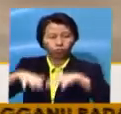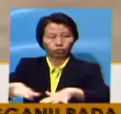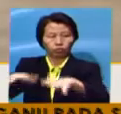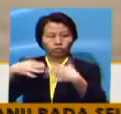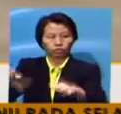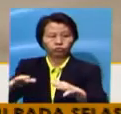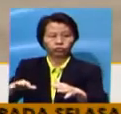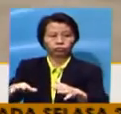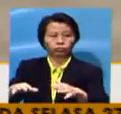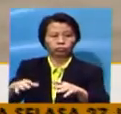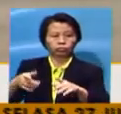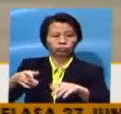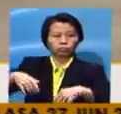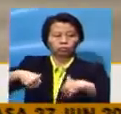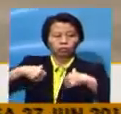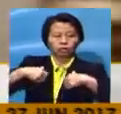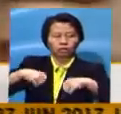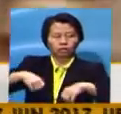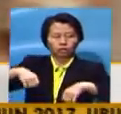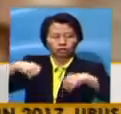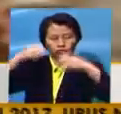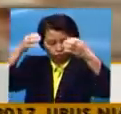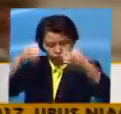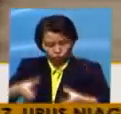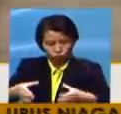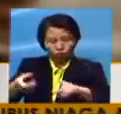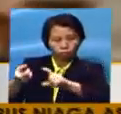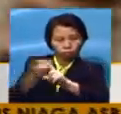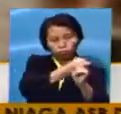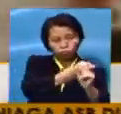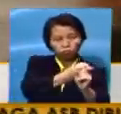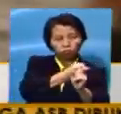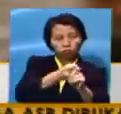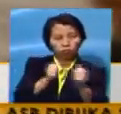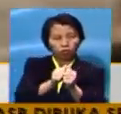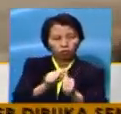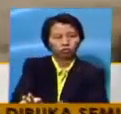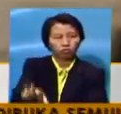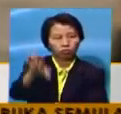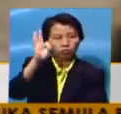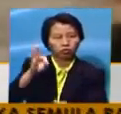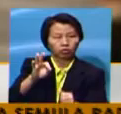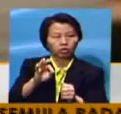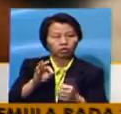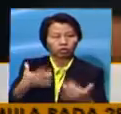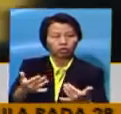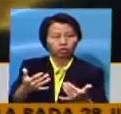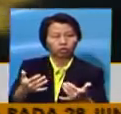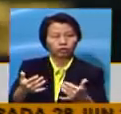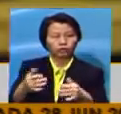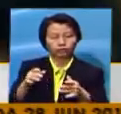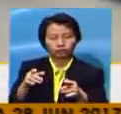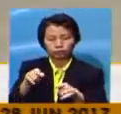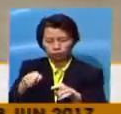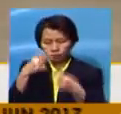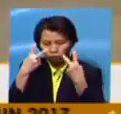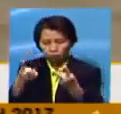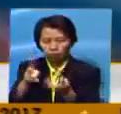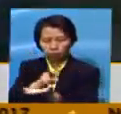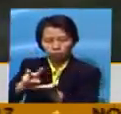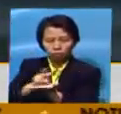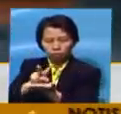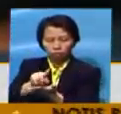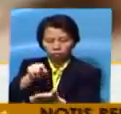seluarnya tersangkut pada motosikal yang telah dijumpai pasukan penyelamat semalam visual detik-detik cemas yang dialami